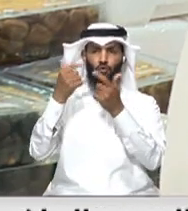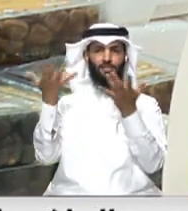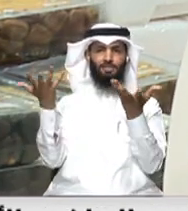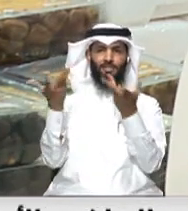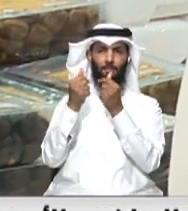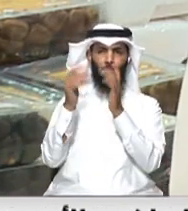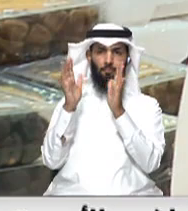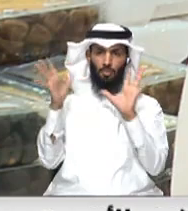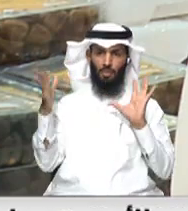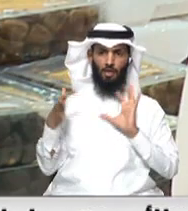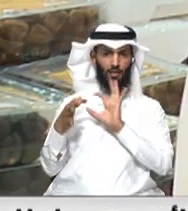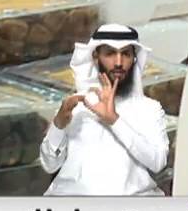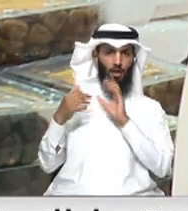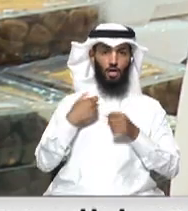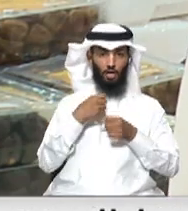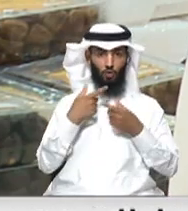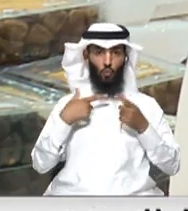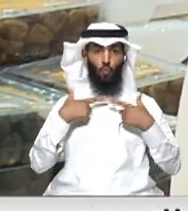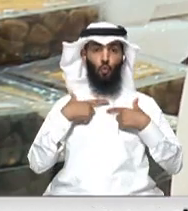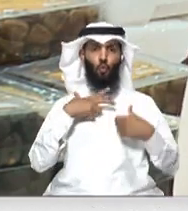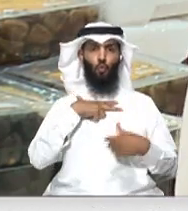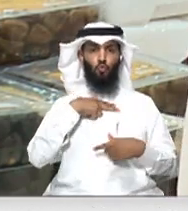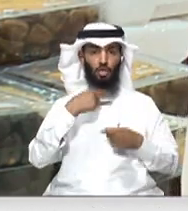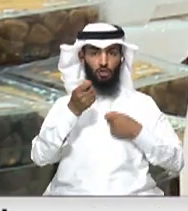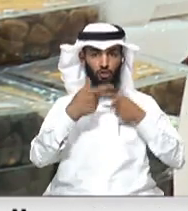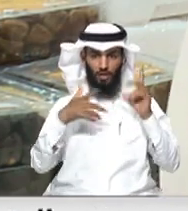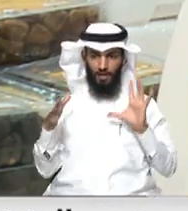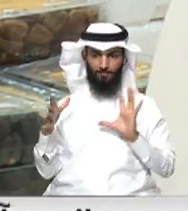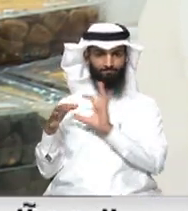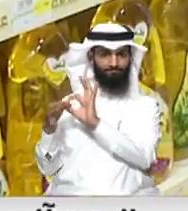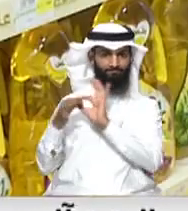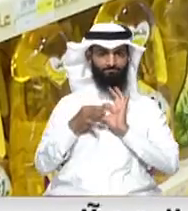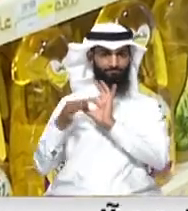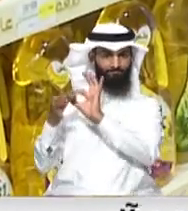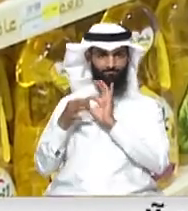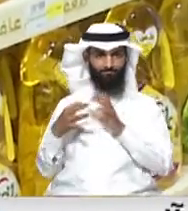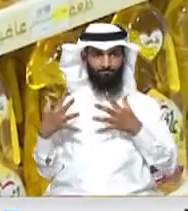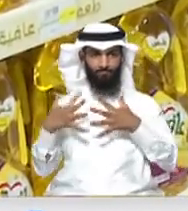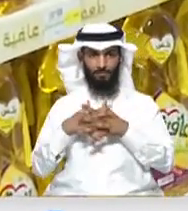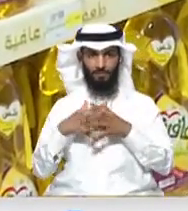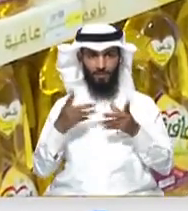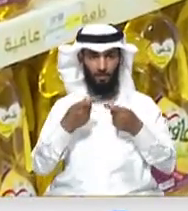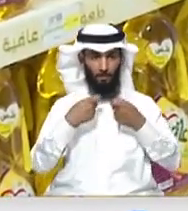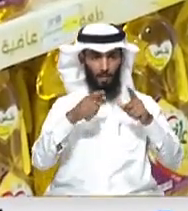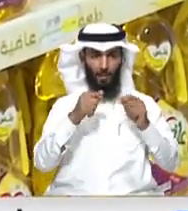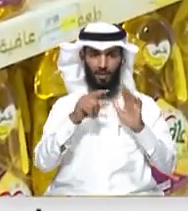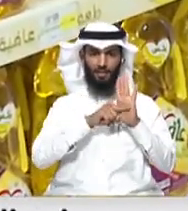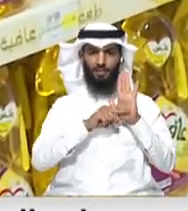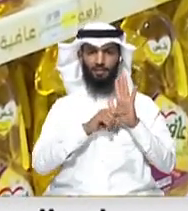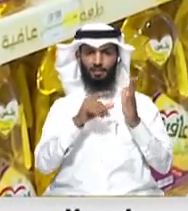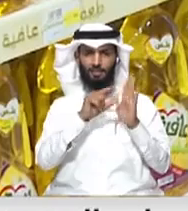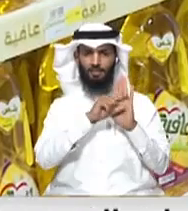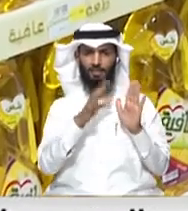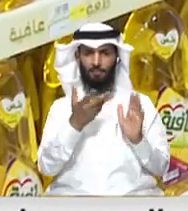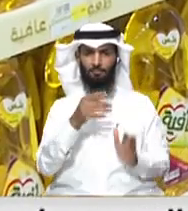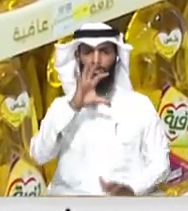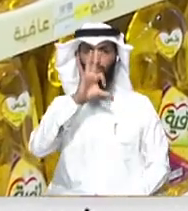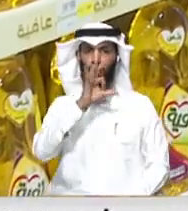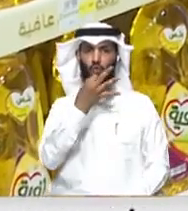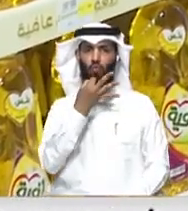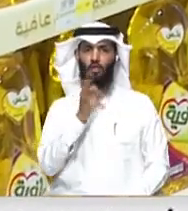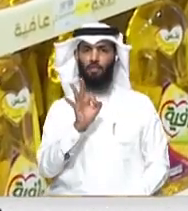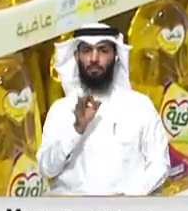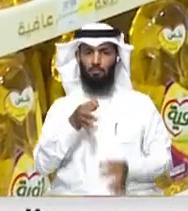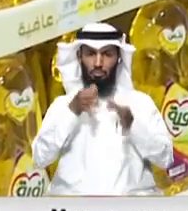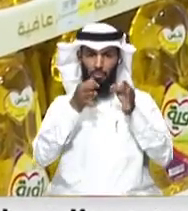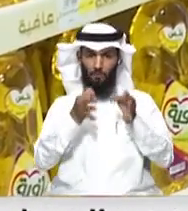وحد من ارتفاعها وتوحيد السلع الأساسية. عندنا حوالي 39 سلعة تقريبا محددين أسعارها، والله التعاون